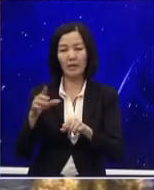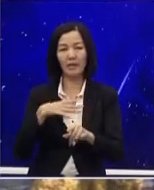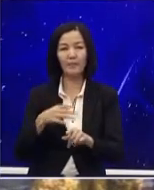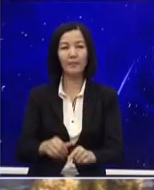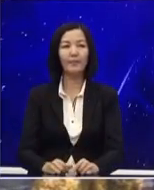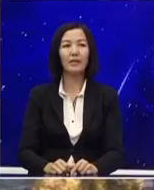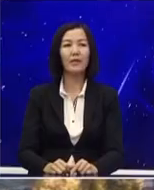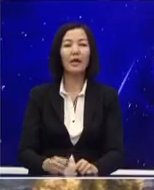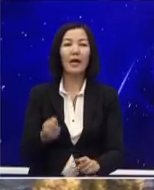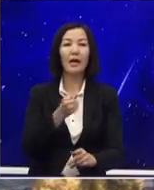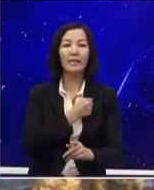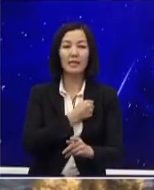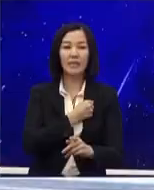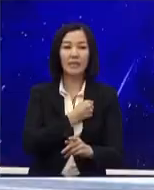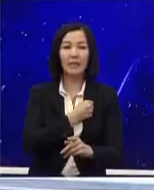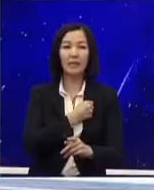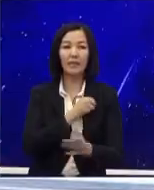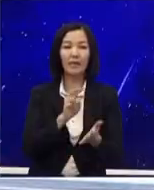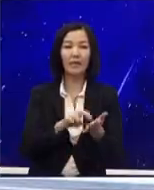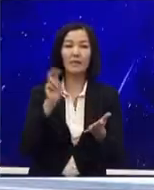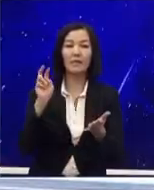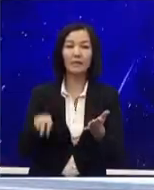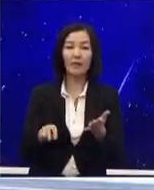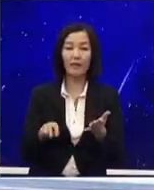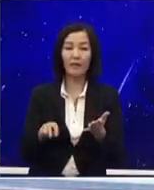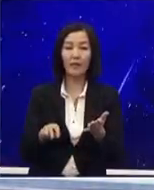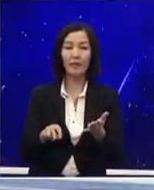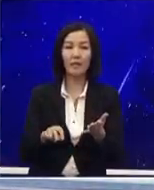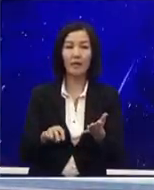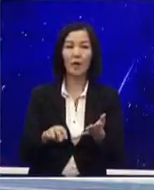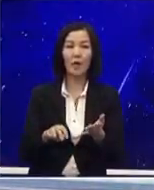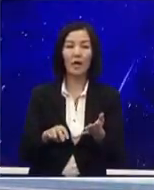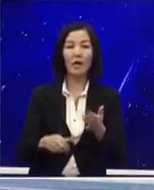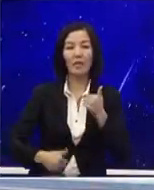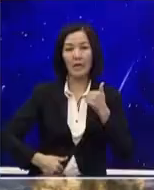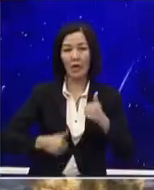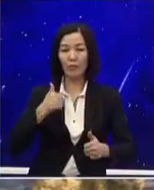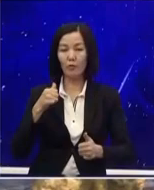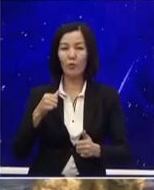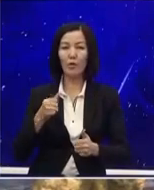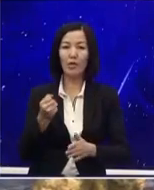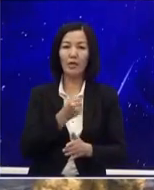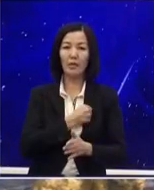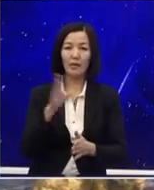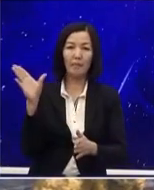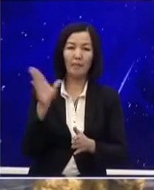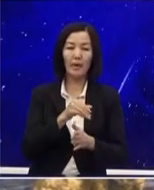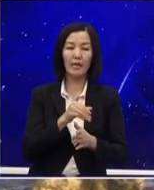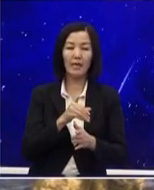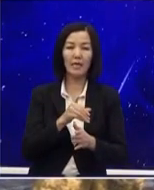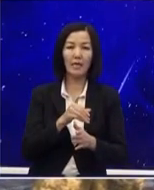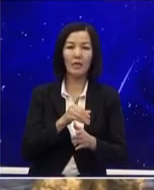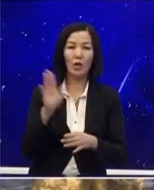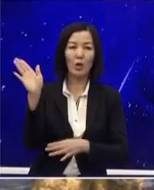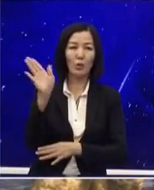кез келген әскери үшін ерекше рәсім. Әрбір әскери қызметкер кезекпен армияның абыройын, жауынгерлік дәстүрлерін бейнелейтін жауынгерлік